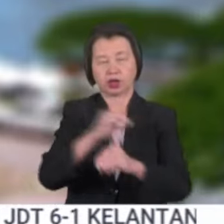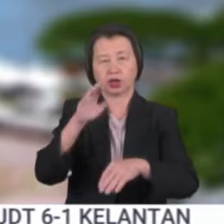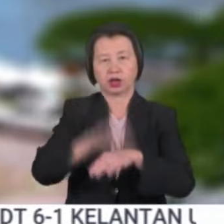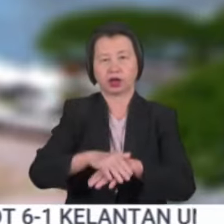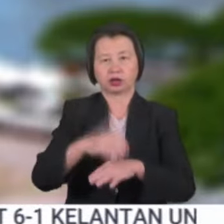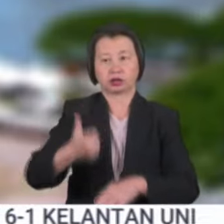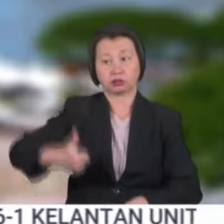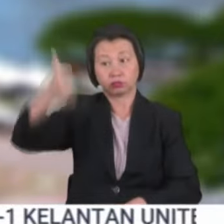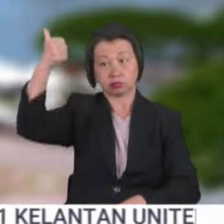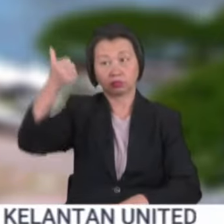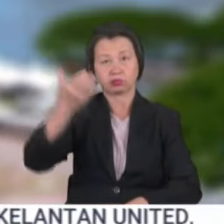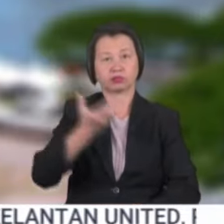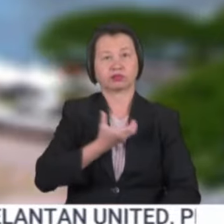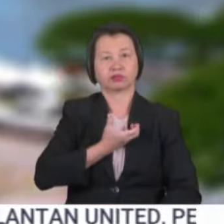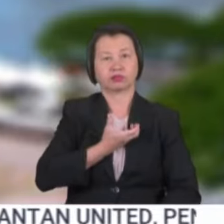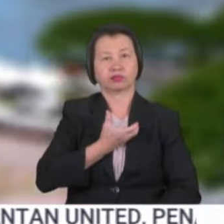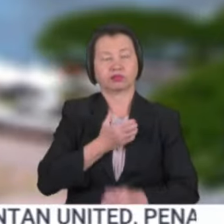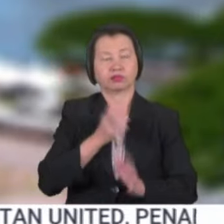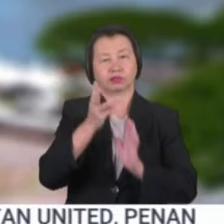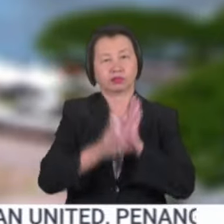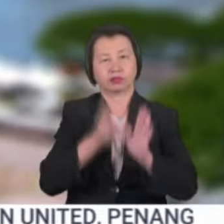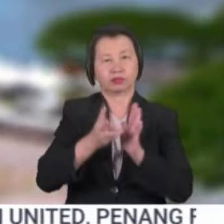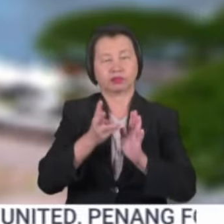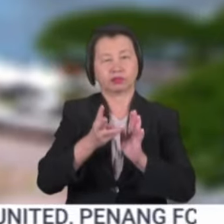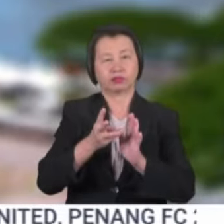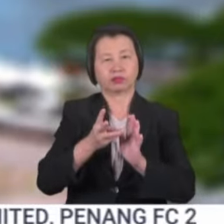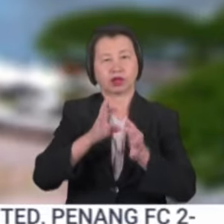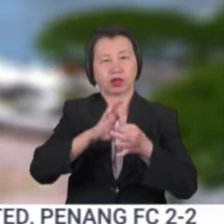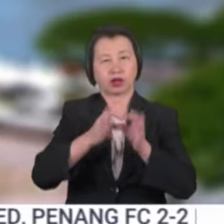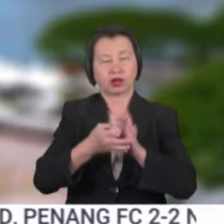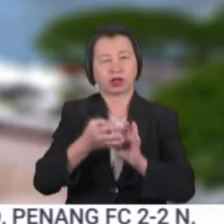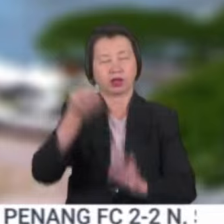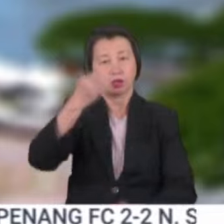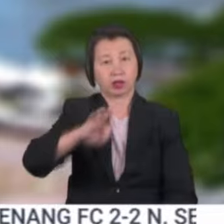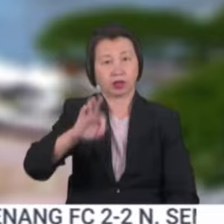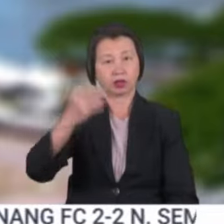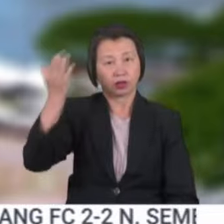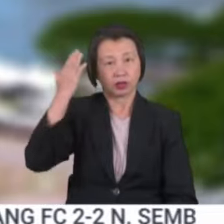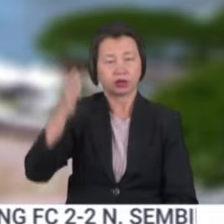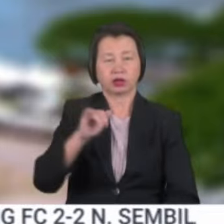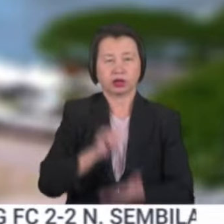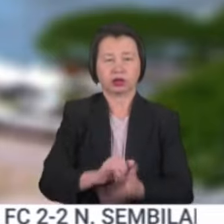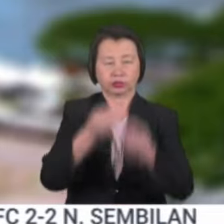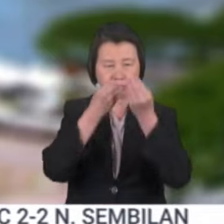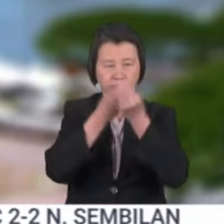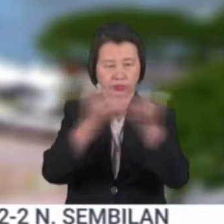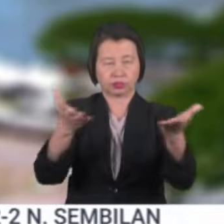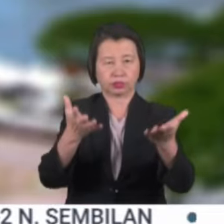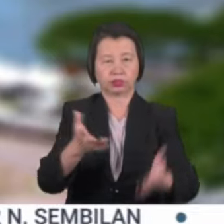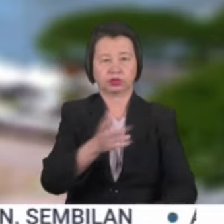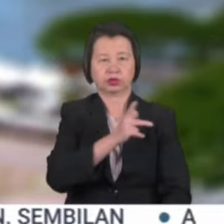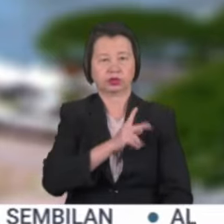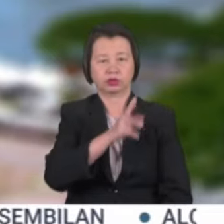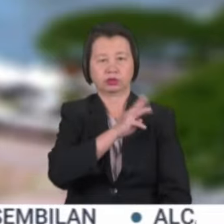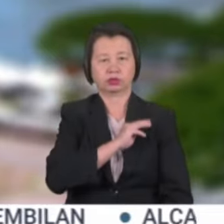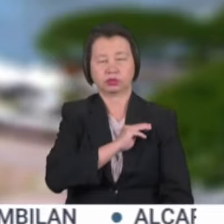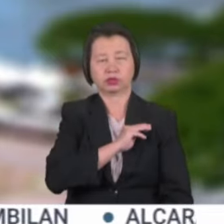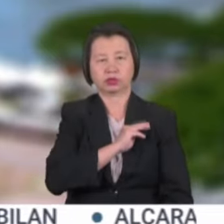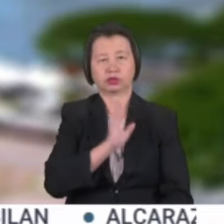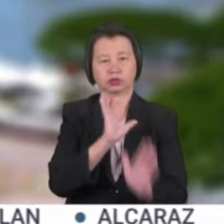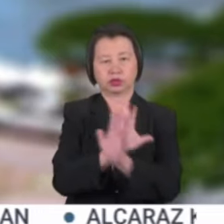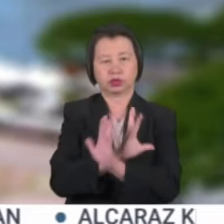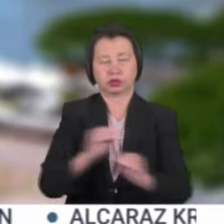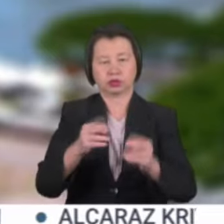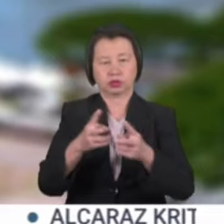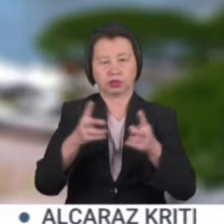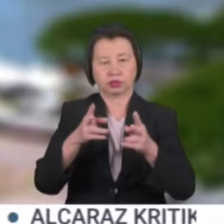kemenangannya merangkul pingat emas dalam Paralimpik Paris yang lepas. Perkara itu diumumkan Premier Sarawak Datuk Patinggi Tan Sri Abang Johari Tun Openg